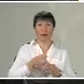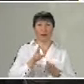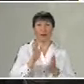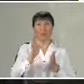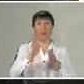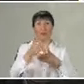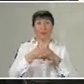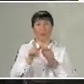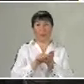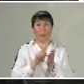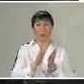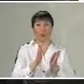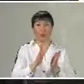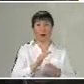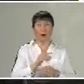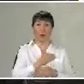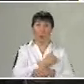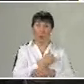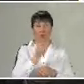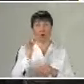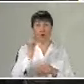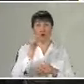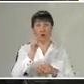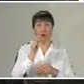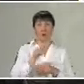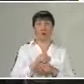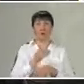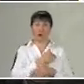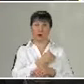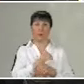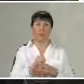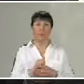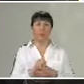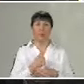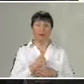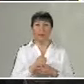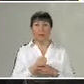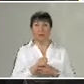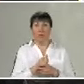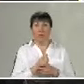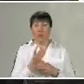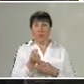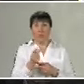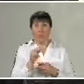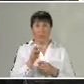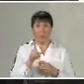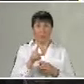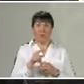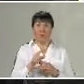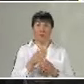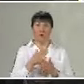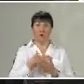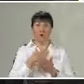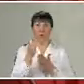кто готов обучаться поскольку нас немалая часть составляющих нашего проекта это